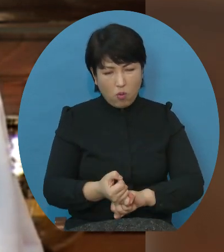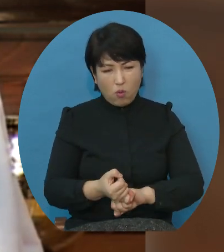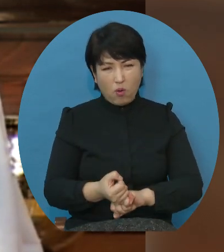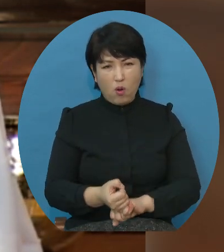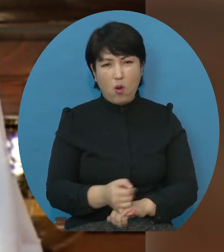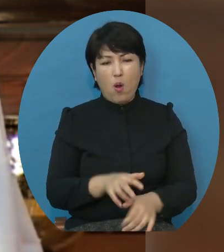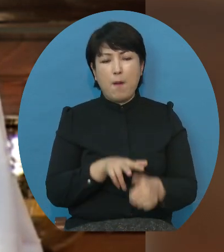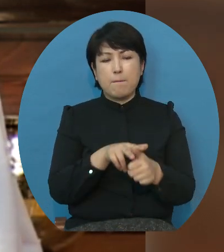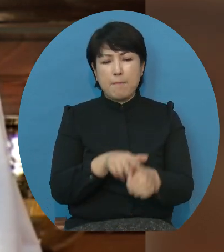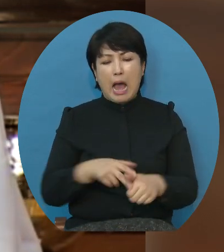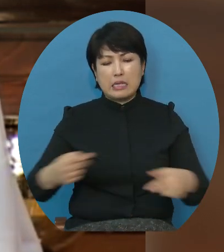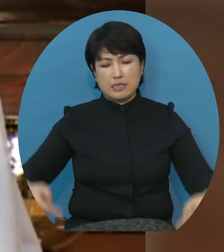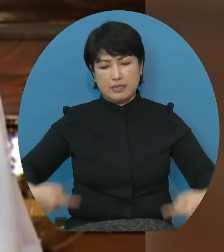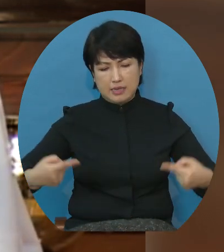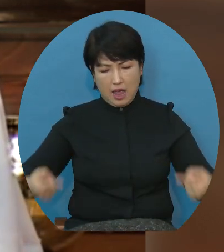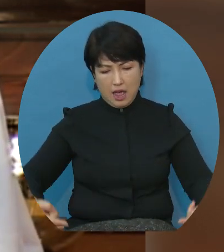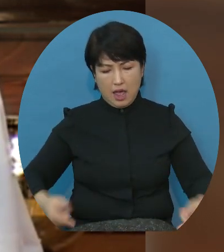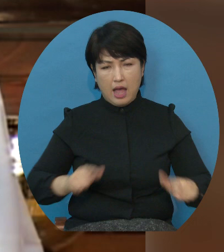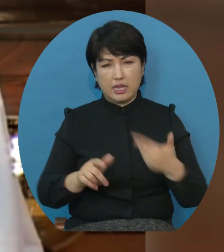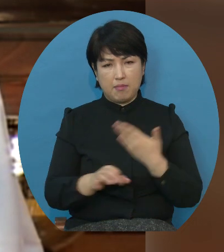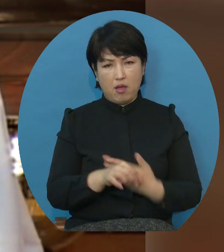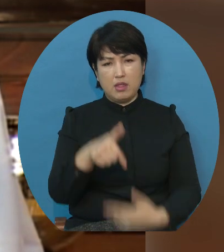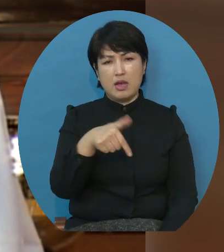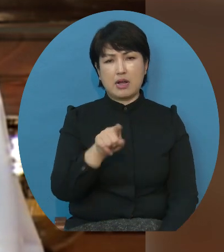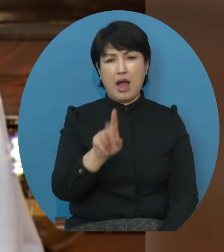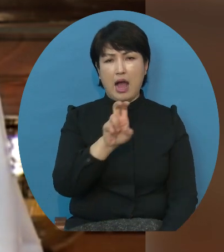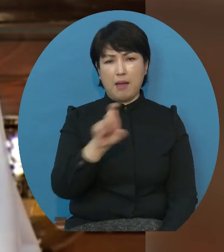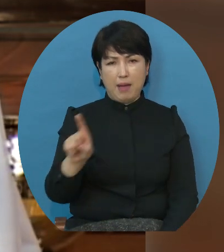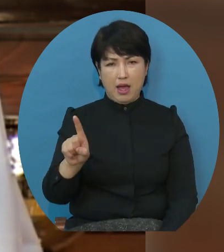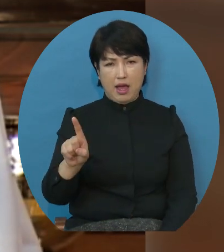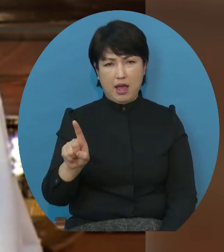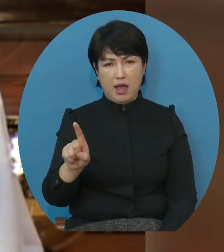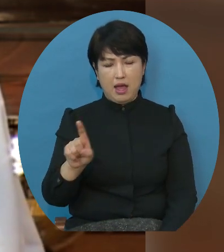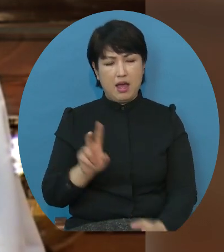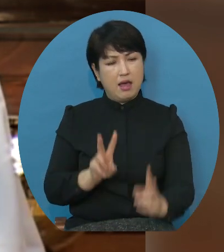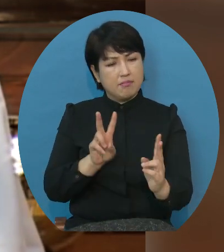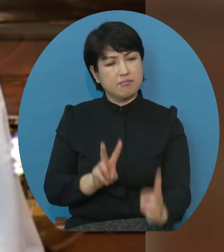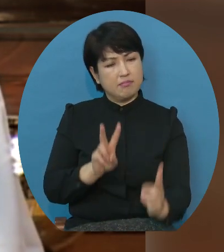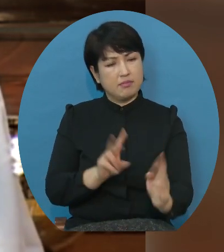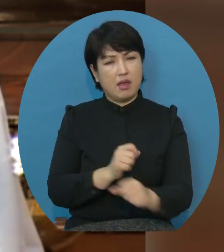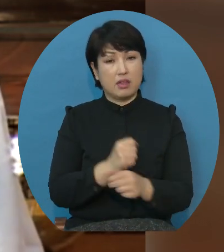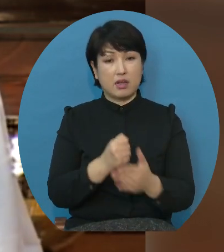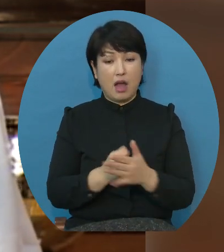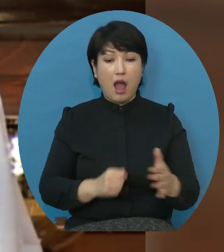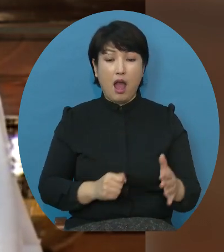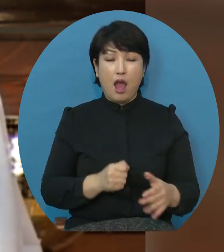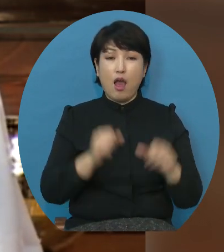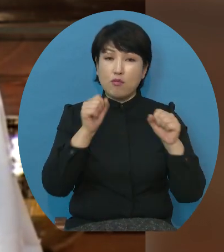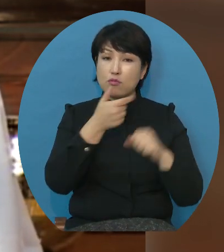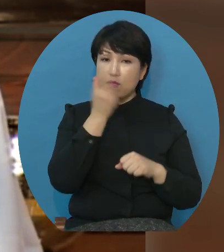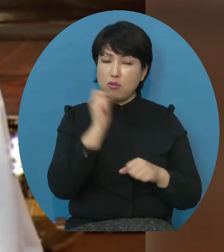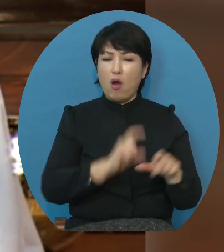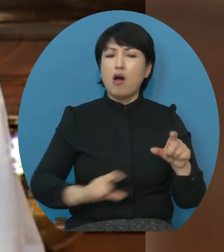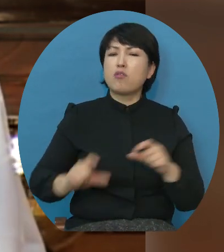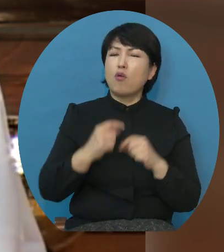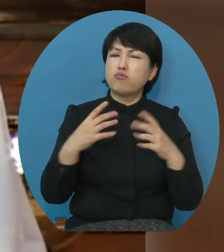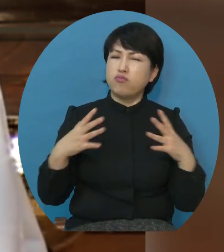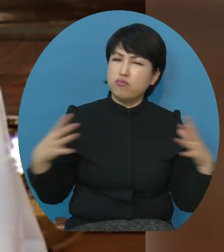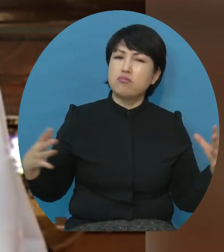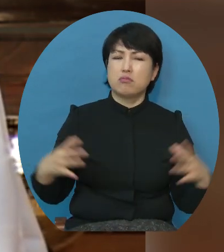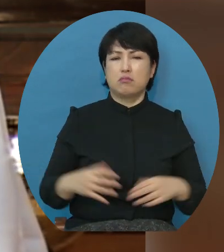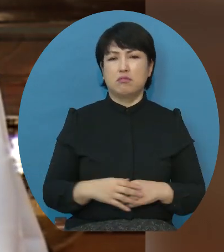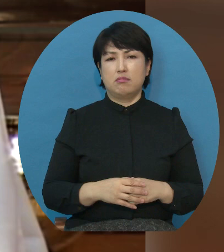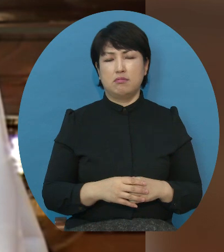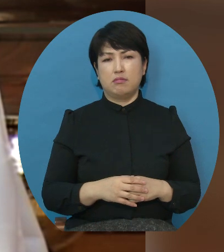타거나 그렇지 않으면 가 말을 타거나 이렇게 되니까 더더 온 정부 자기를 았을 때 요 더 뚱뚱하게 돼